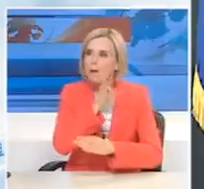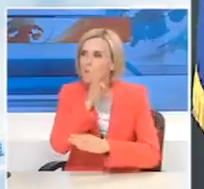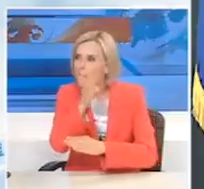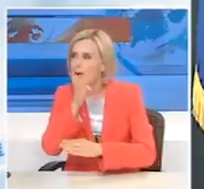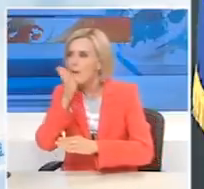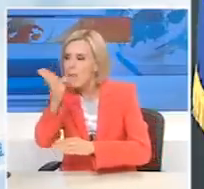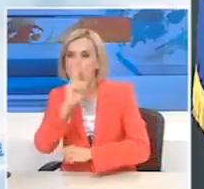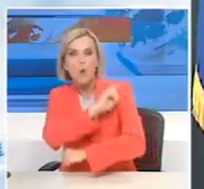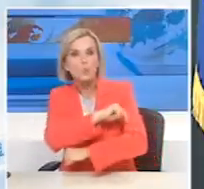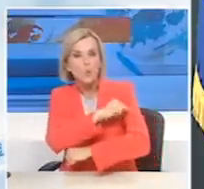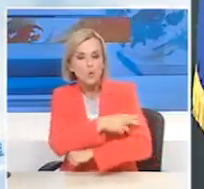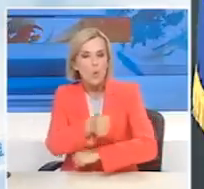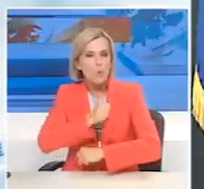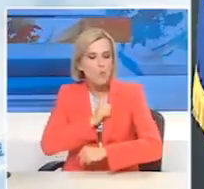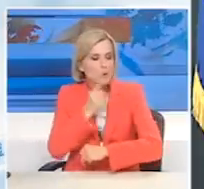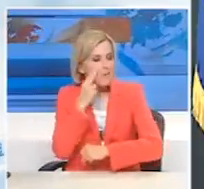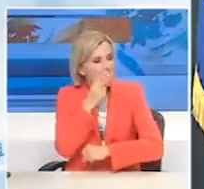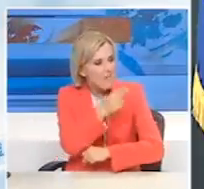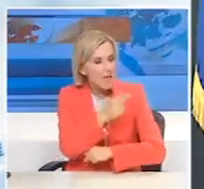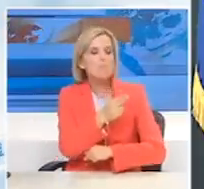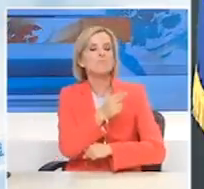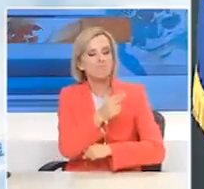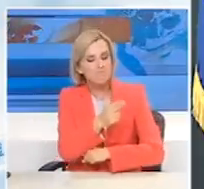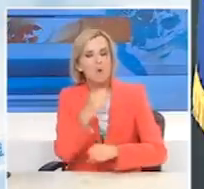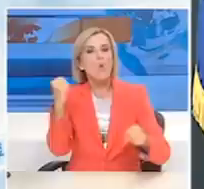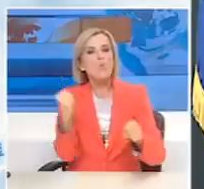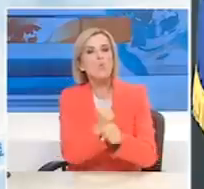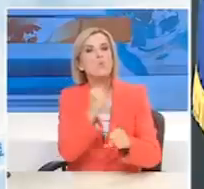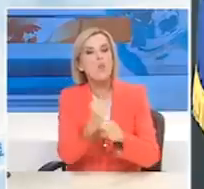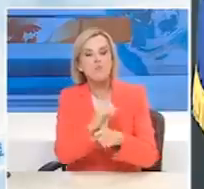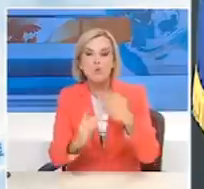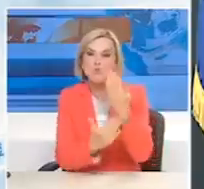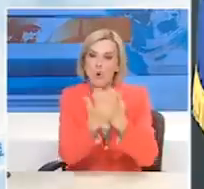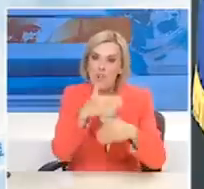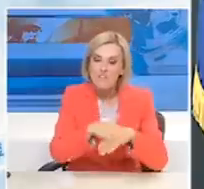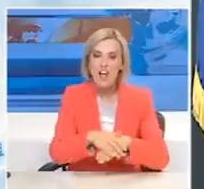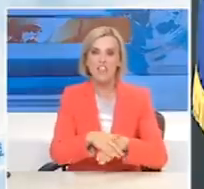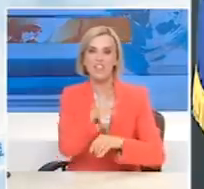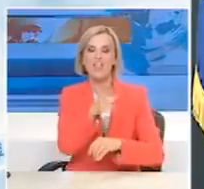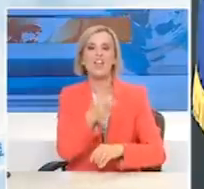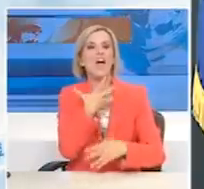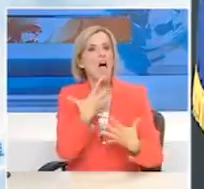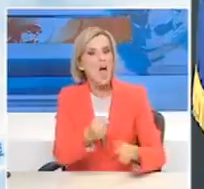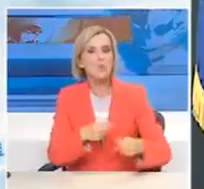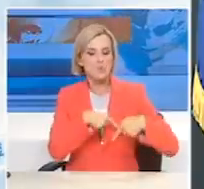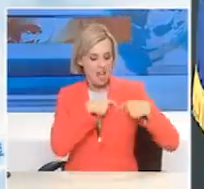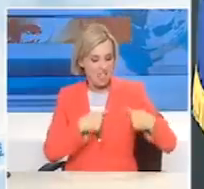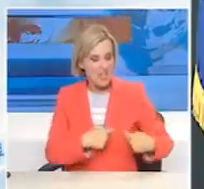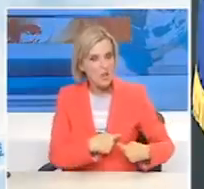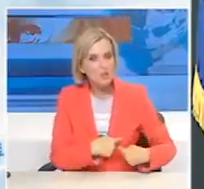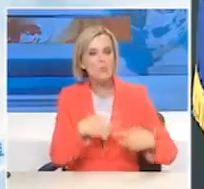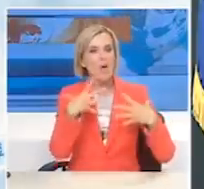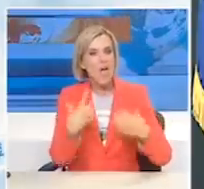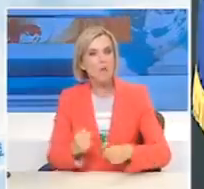χειρίζονται περιπτώσεις του νέου ιού στην Αττική. Χωρίς αυτούς τους αφανείς εν πολλοίς ήρωες, εμείς οι γιατροί και το υπόλοιπο νοσοκομιακό